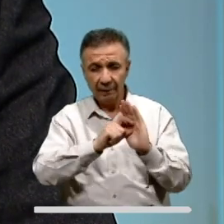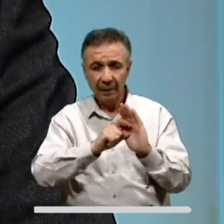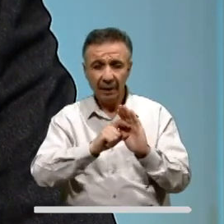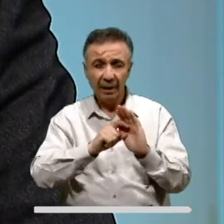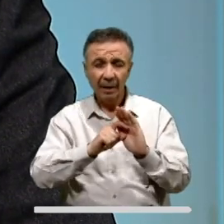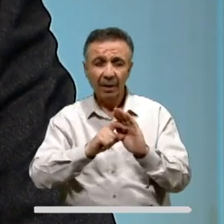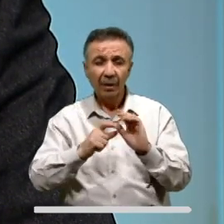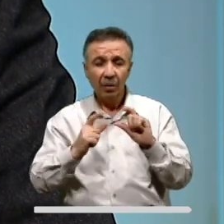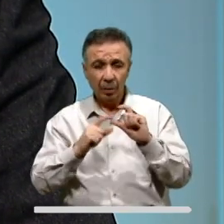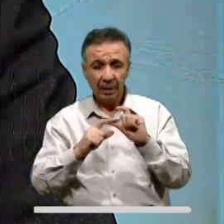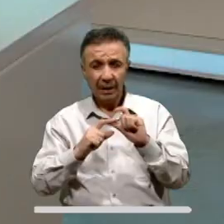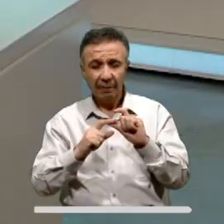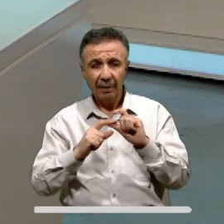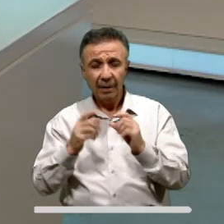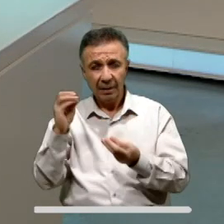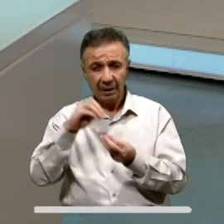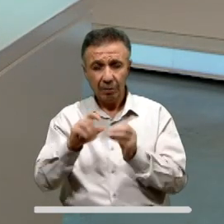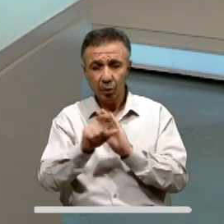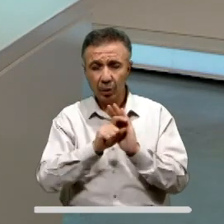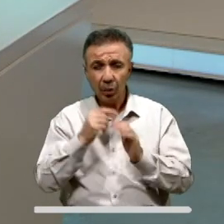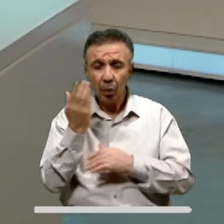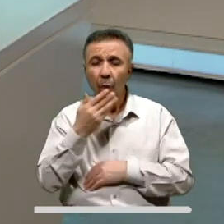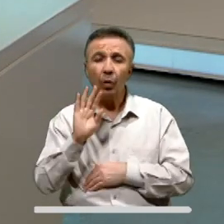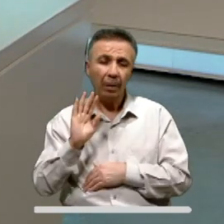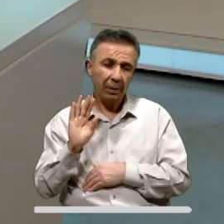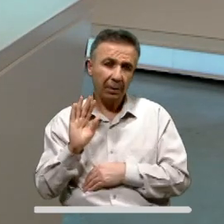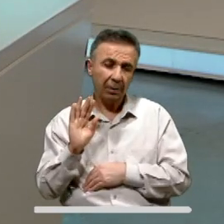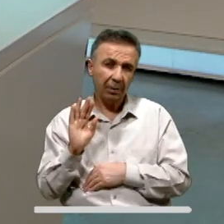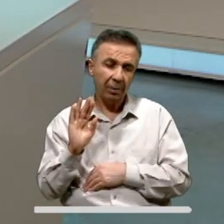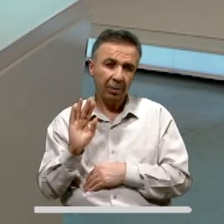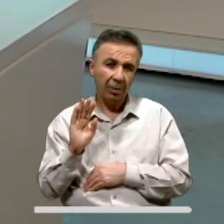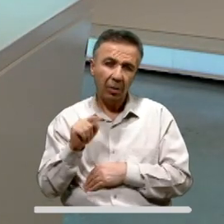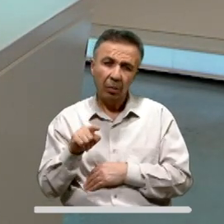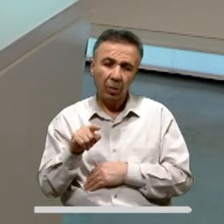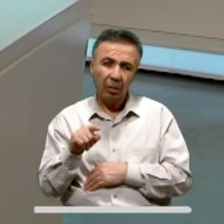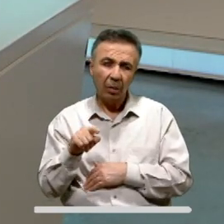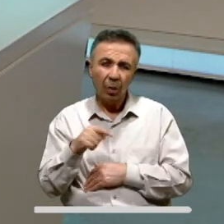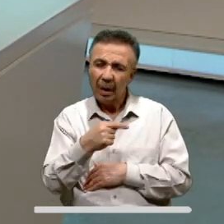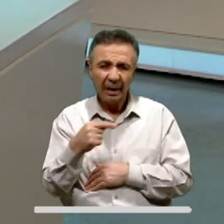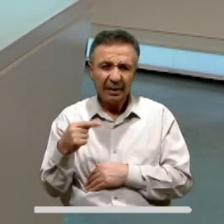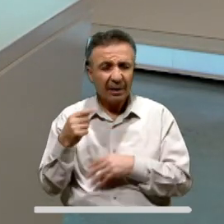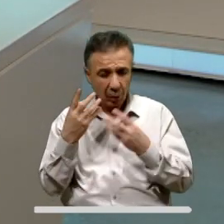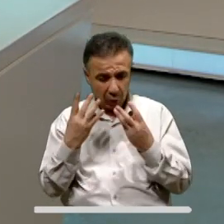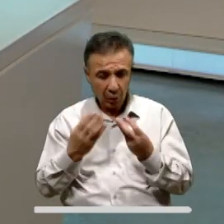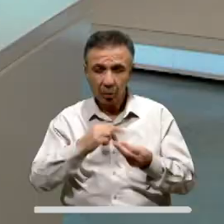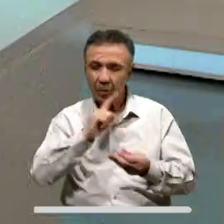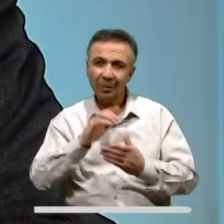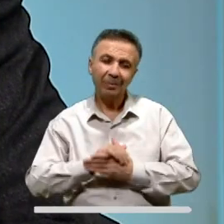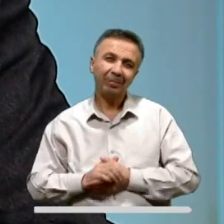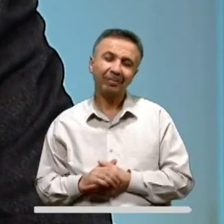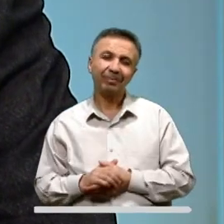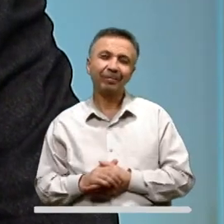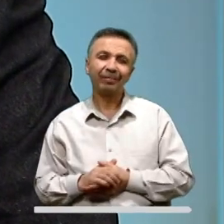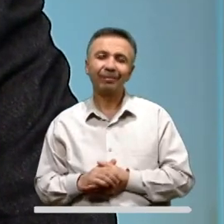hiç okumamış gibi olduk. Yani Hoca Efendi'nin okuduğuna da şahitlik etmedik. Bu durumda o bir eksiklik oluşturur mu diye sorar.